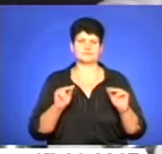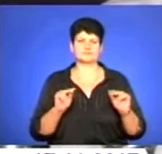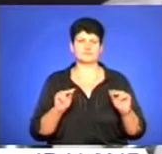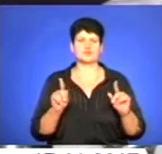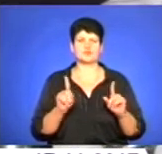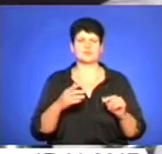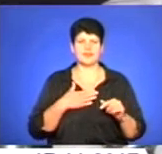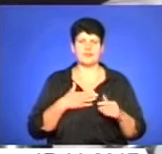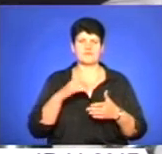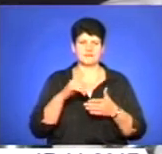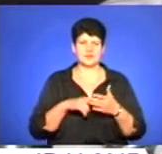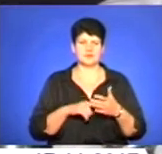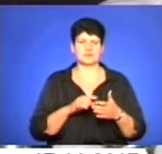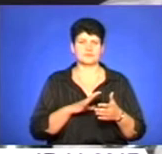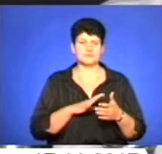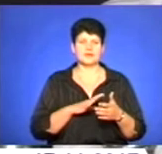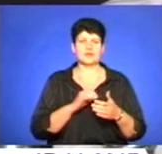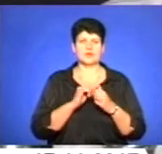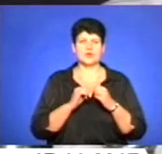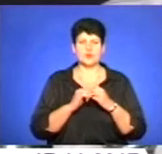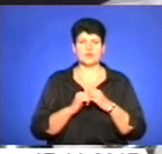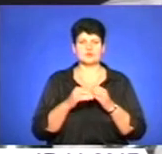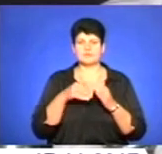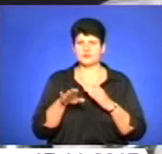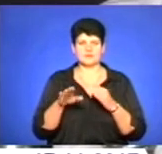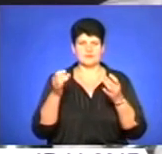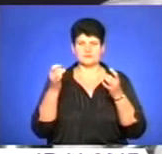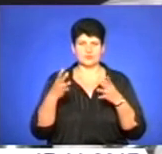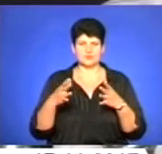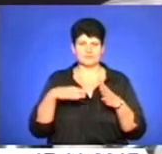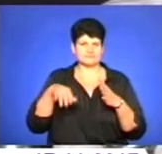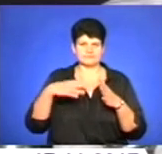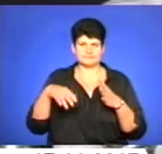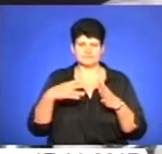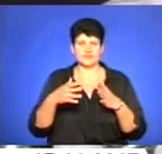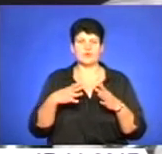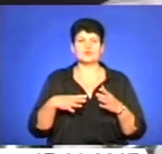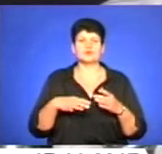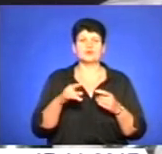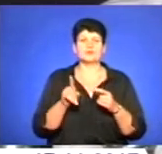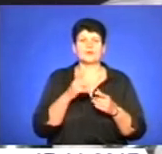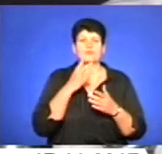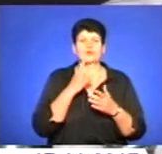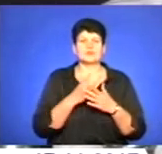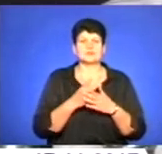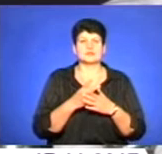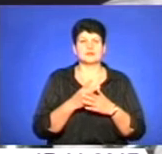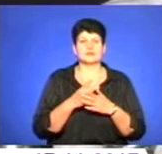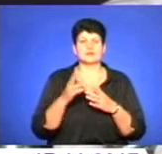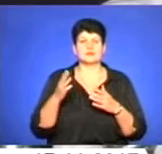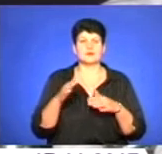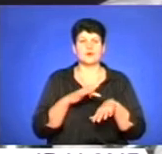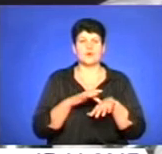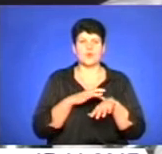щоб нам повірили і щоб кожен вийшов не з пустою головою і не просто з очікуванням того, що ми показали на афіші «Голі ноги», як вже